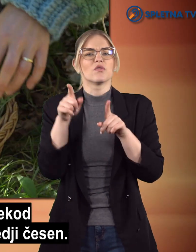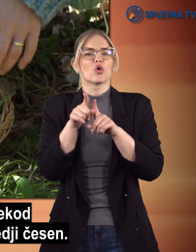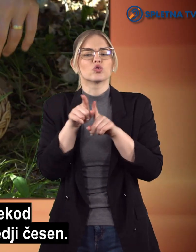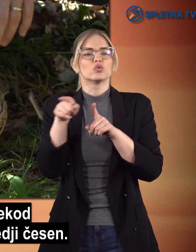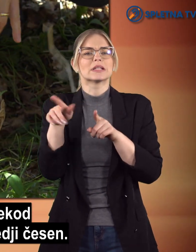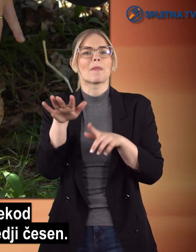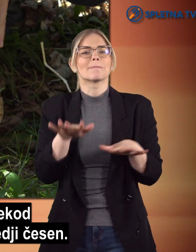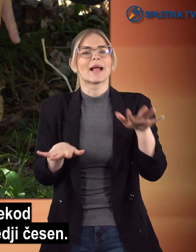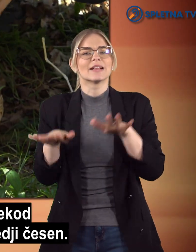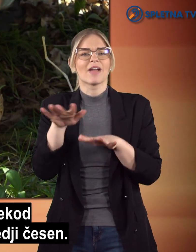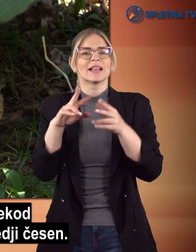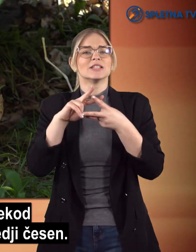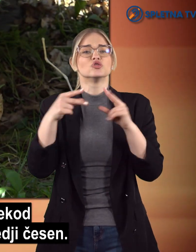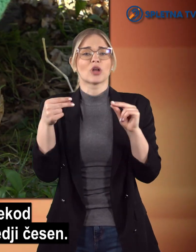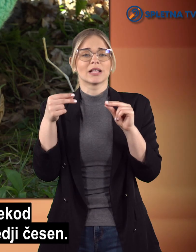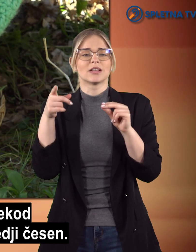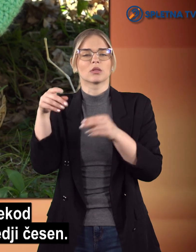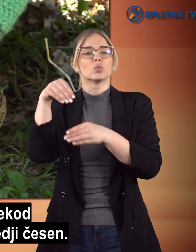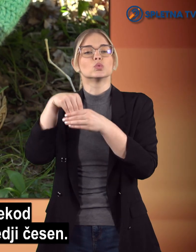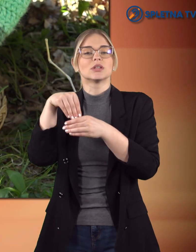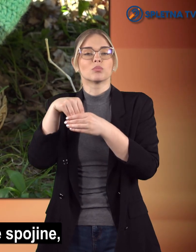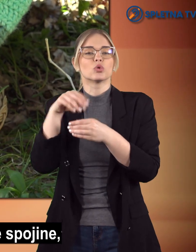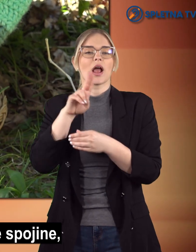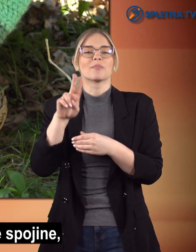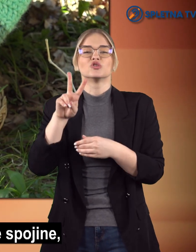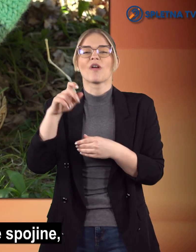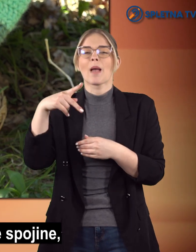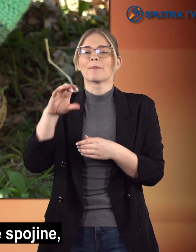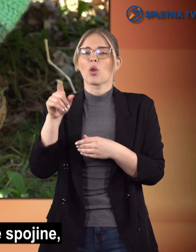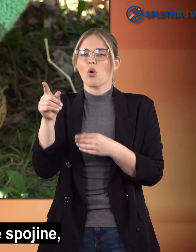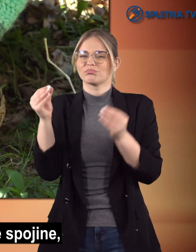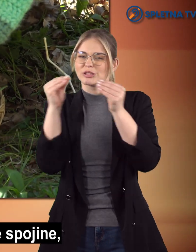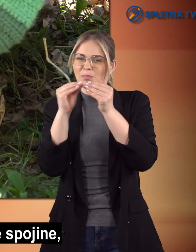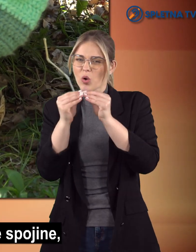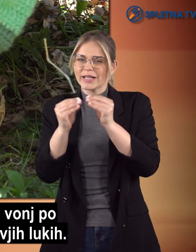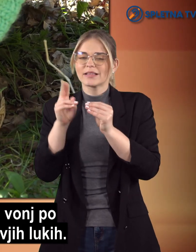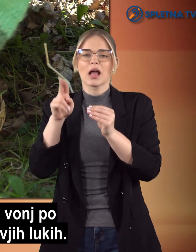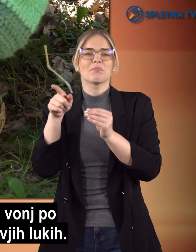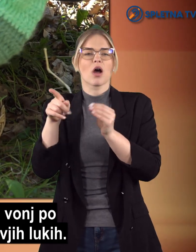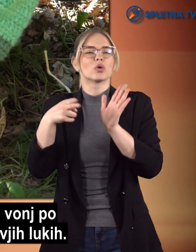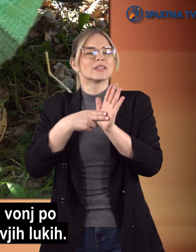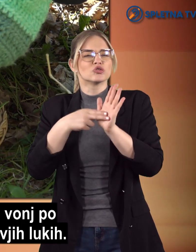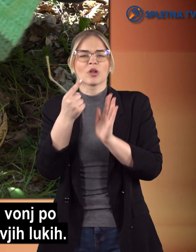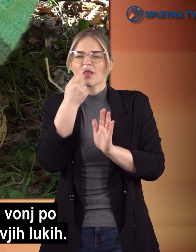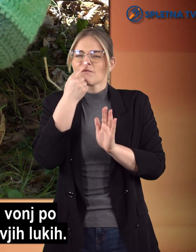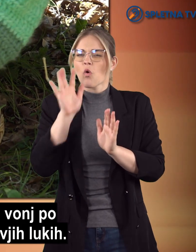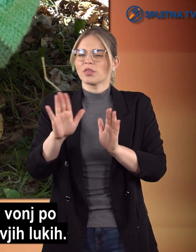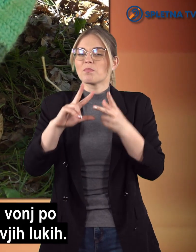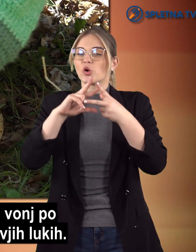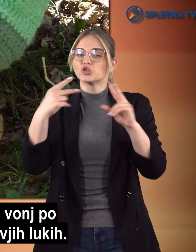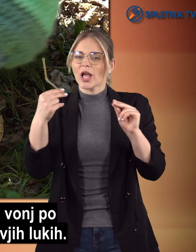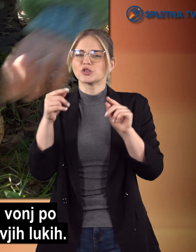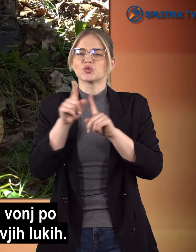Čemažu ponekod pravijo tudi medvedji česen. Vsebuje žveplove spojine, ki imajo značilen vonj po česnu